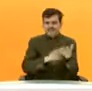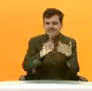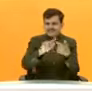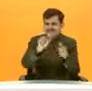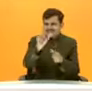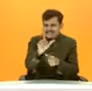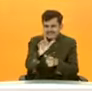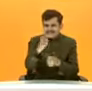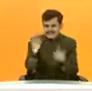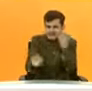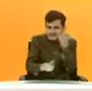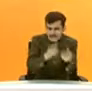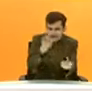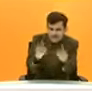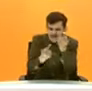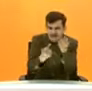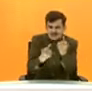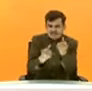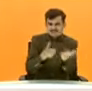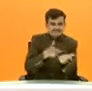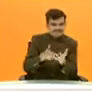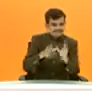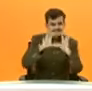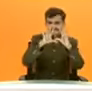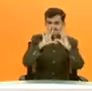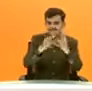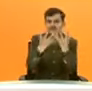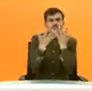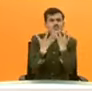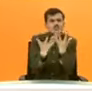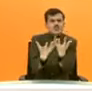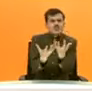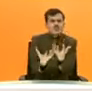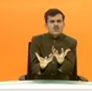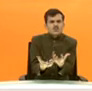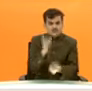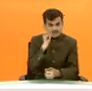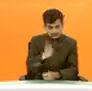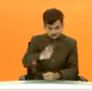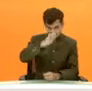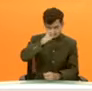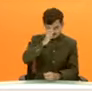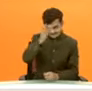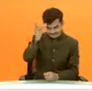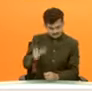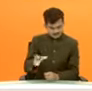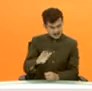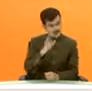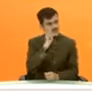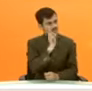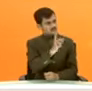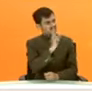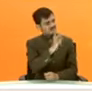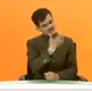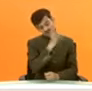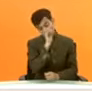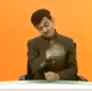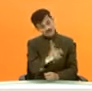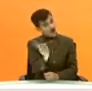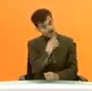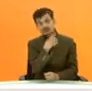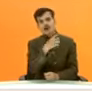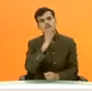से किसानों के खेत बंजर हो रहे थे, लेकिन अंग्रेजी हुकूमत को इससे कोई मतलब नहीं